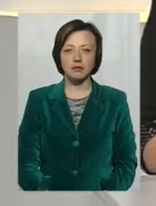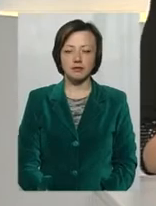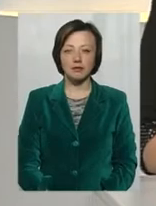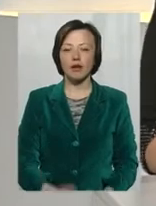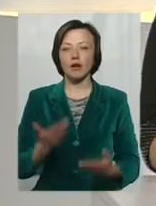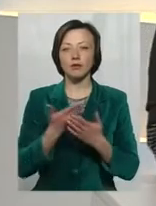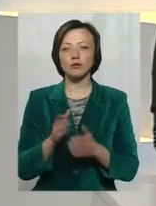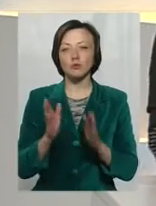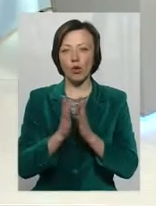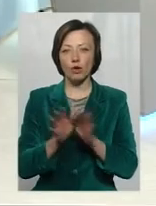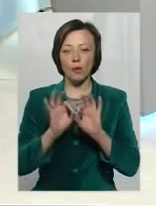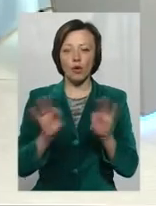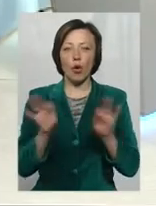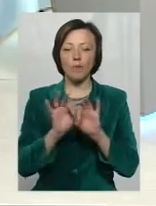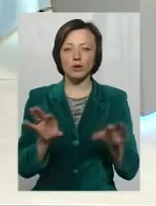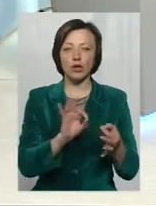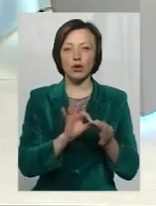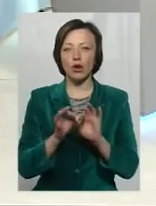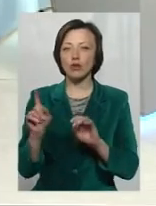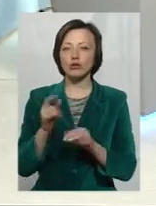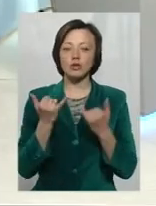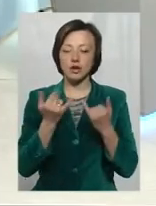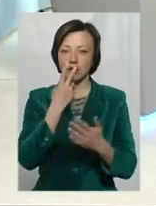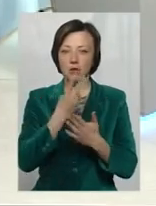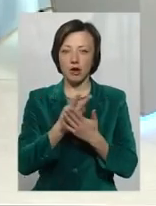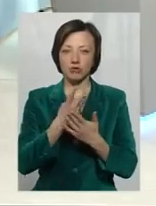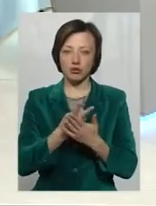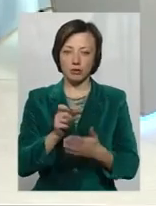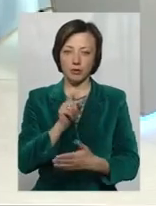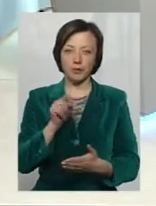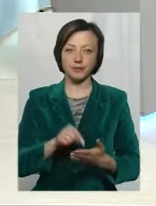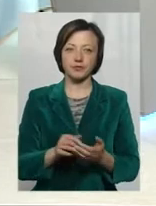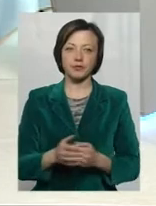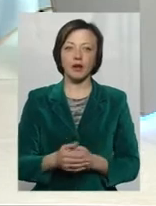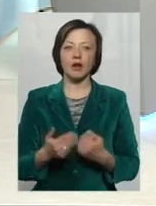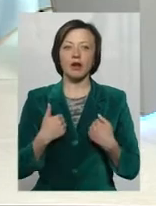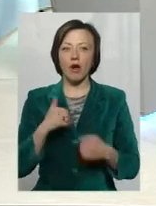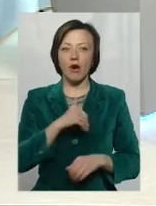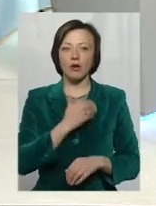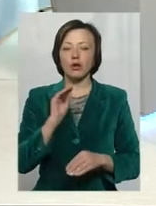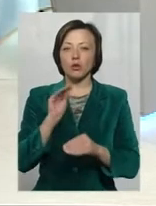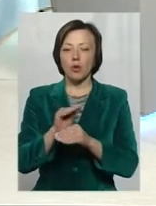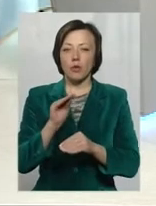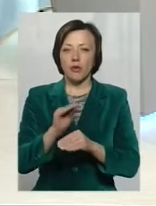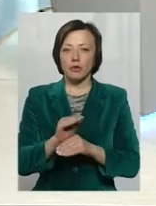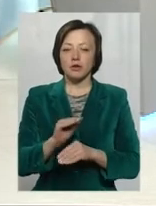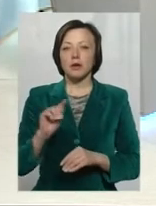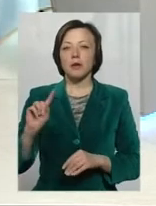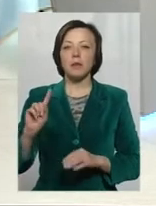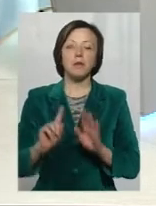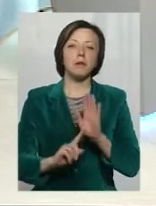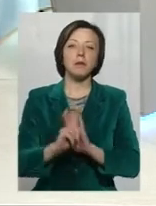Тож, прошу, прокоментуйте докладніше, що ми тільки що бачили. Ну, я хочу доповнити свого колегу, так? Що на перших